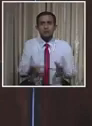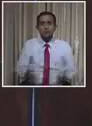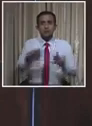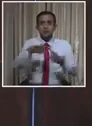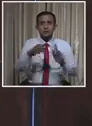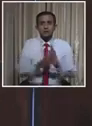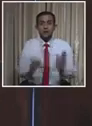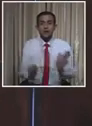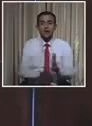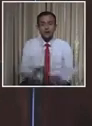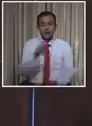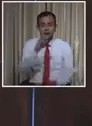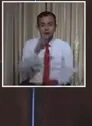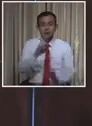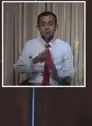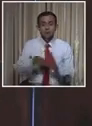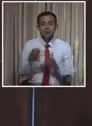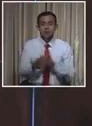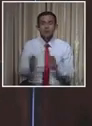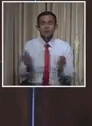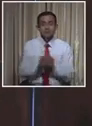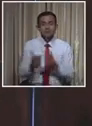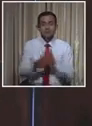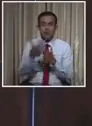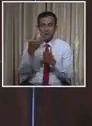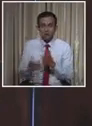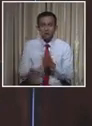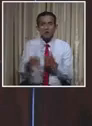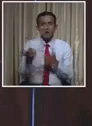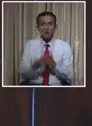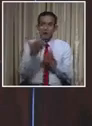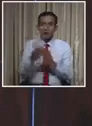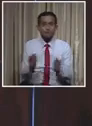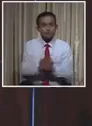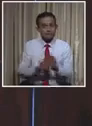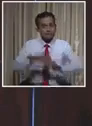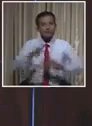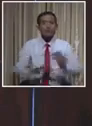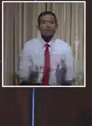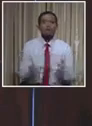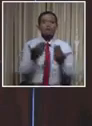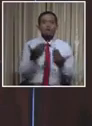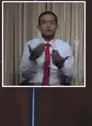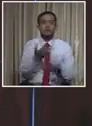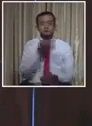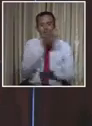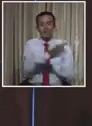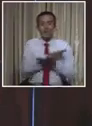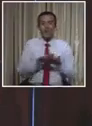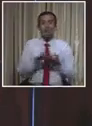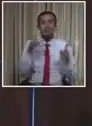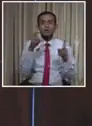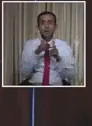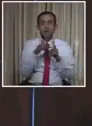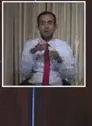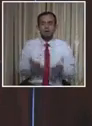කිලෝමීටර් ලක්ෂයක් මේ රටේ හදන්න වැඩපිළිවෙලක් හැදුවා හදලා ඒක ක්‍රියාත්මක කරා දැන් අපේ හම්බන්තොට දිස්ත්‍රික්කේ මේ